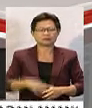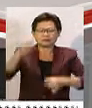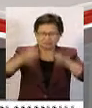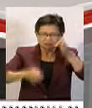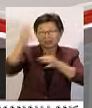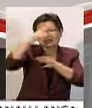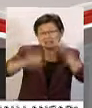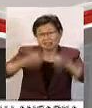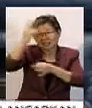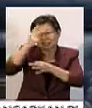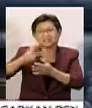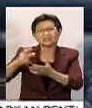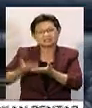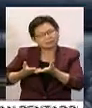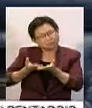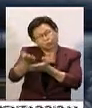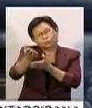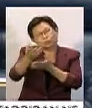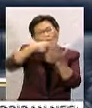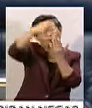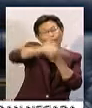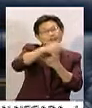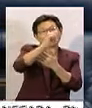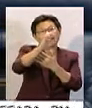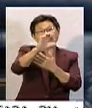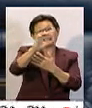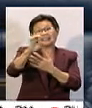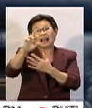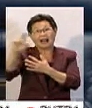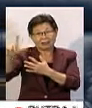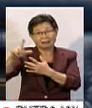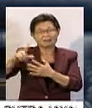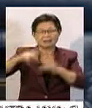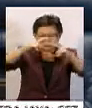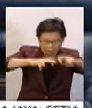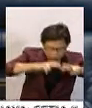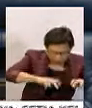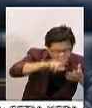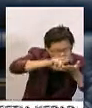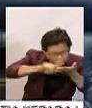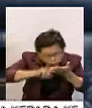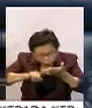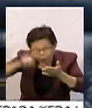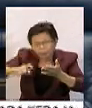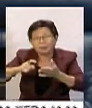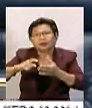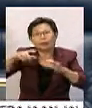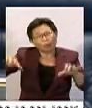Sekiranya kerajaan bercadang untuk meneruskan projek ini, kajian teliti harus dilaksanakan dari segi